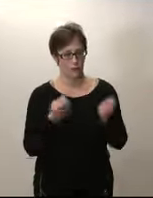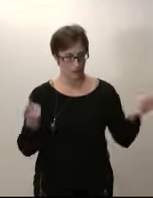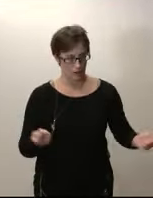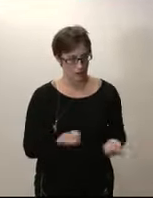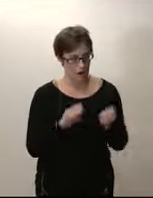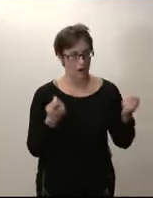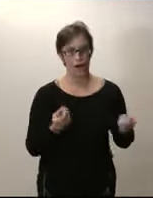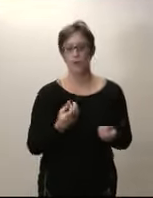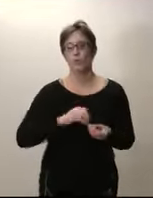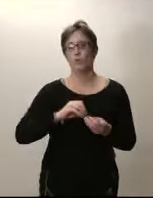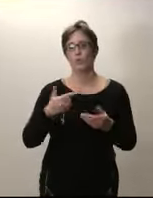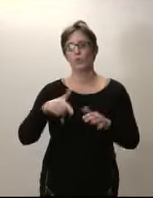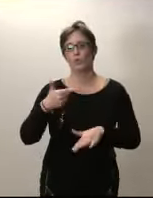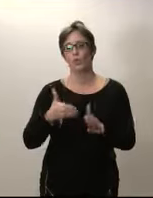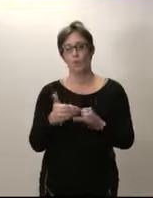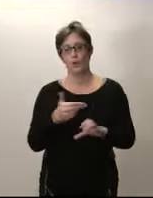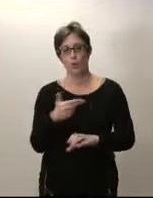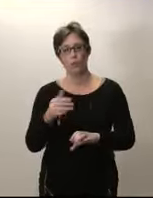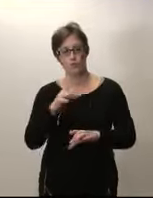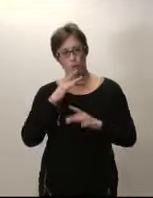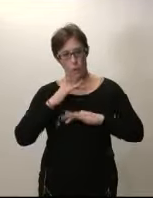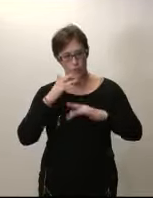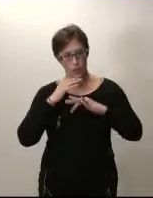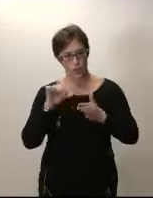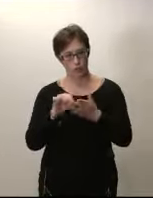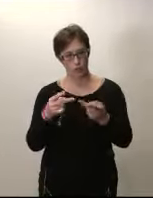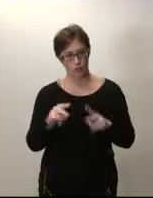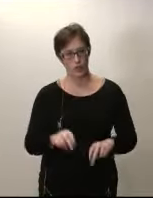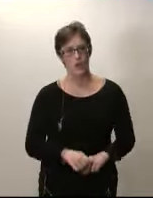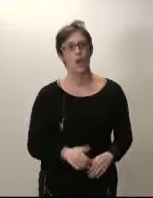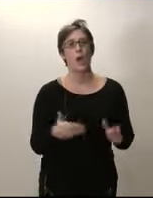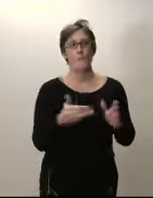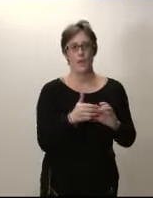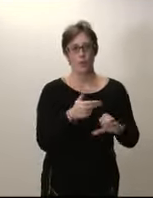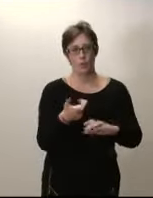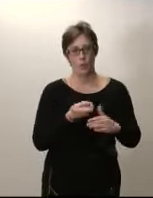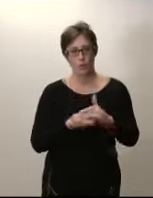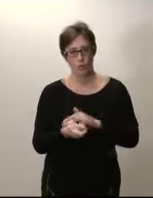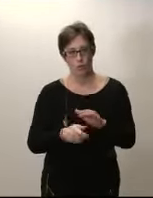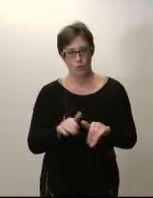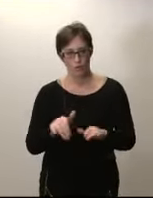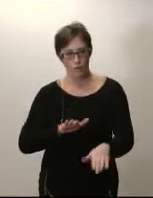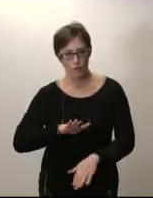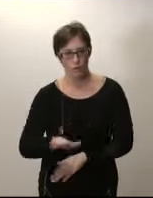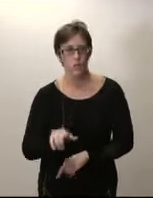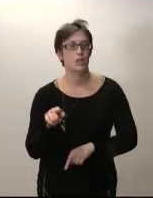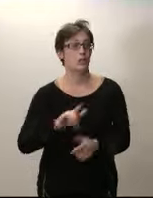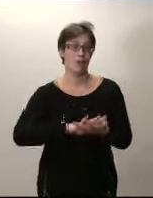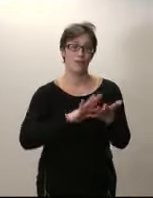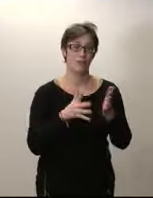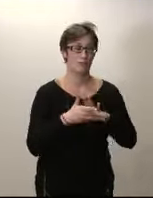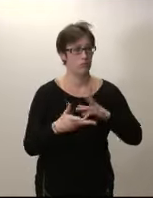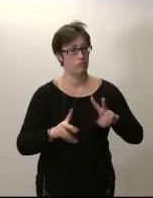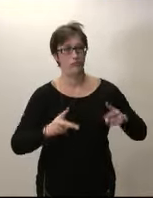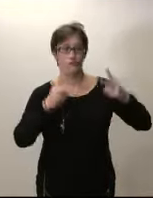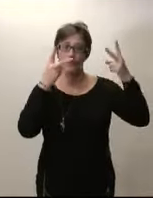présentés au centre-ville et 1 000 euros pour son fonctionnement. Bon, inutile de dire que c'est une association extrêmement vive, extrêmement